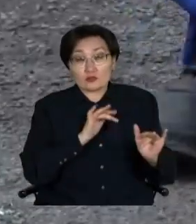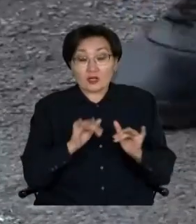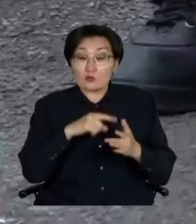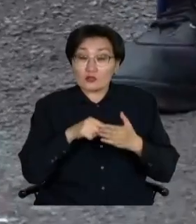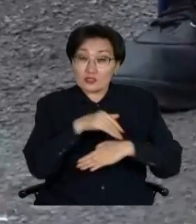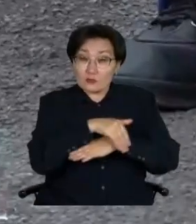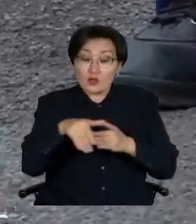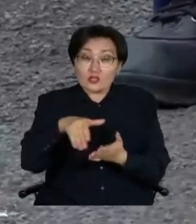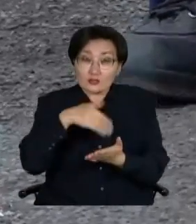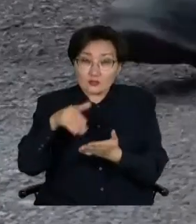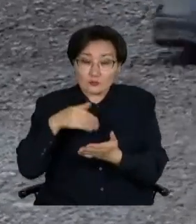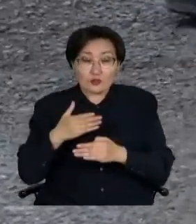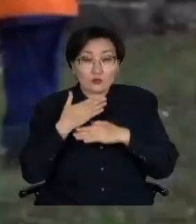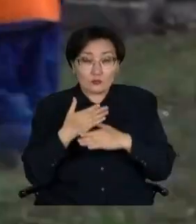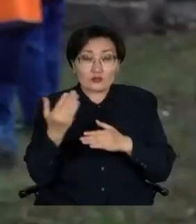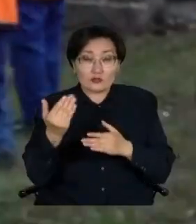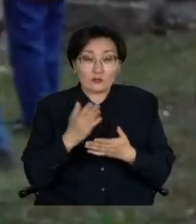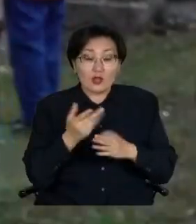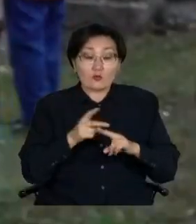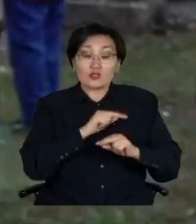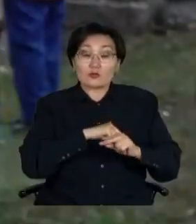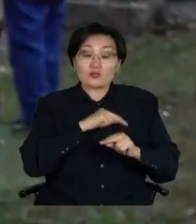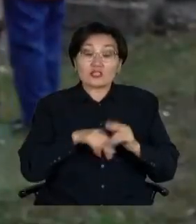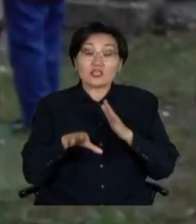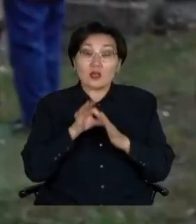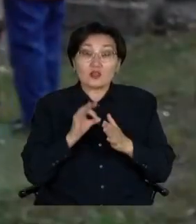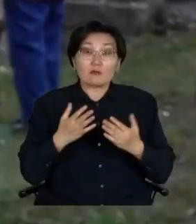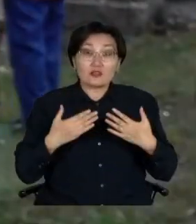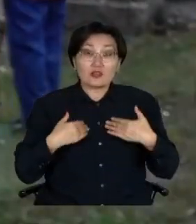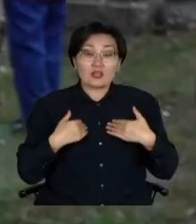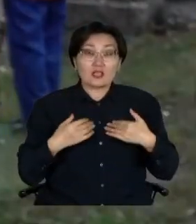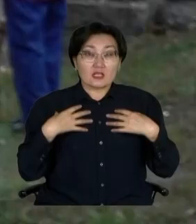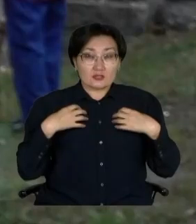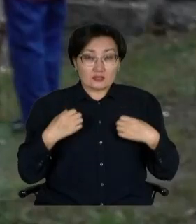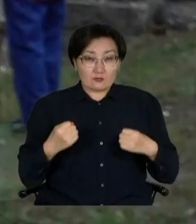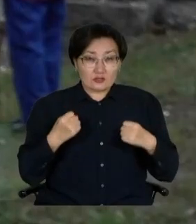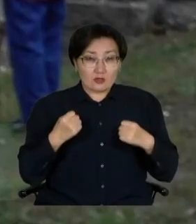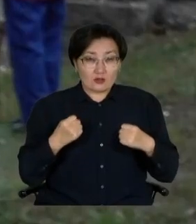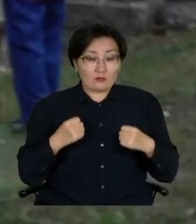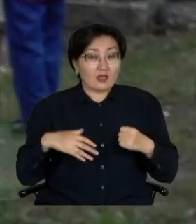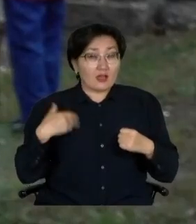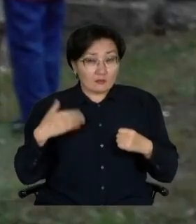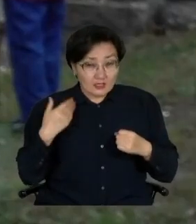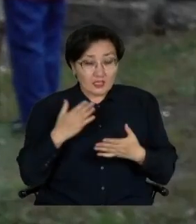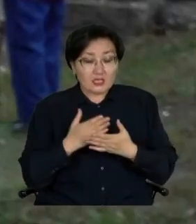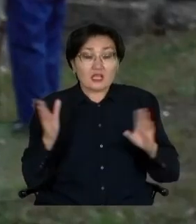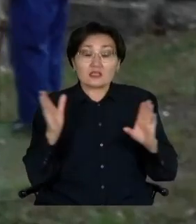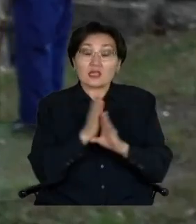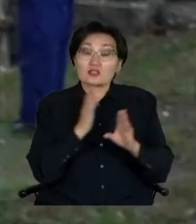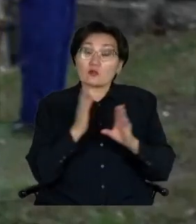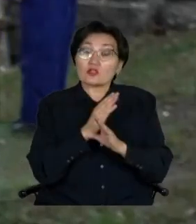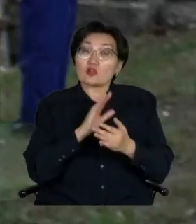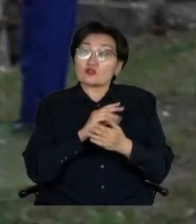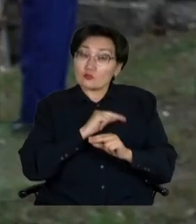тазалығын сақтауға септігін тигізіп жүр. Бұл жұмысты таңдағаным менің денсаулығыма пайда келді. Бір жағы тазауа,